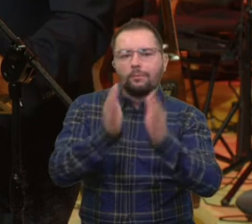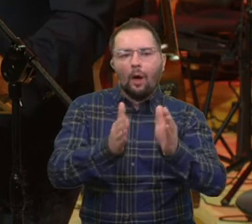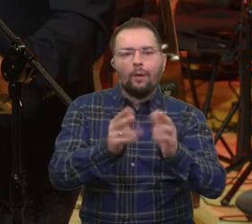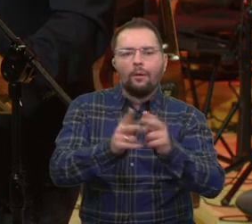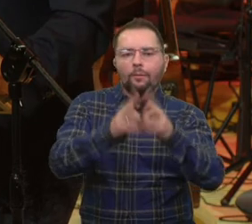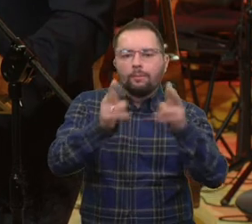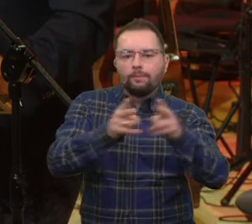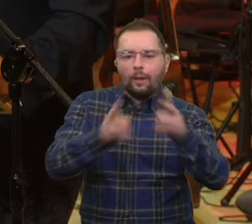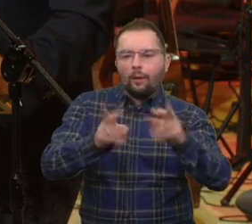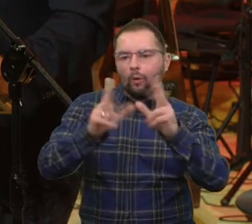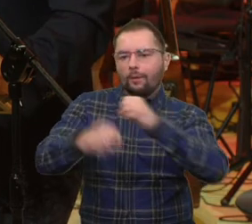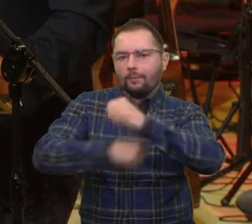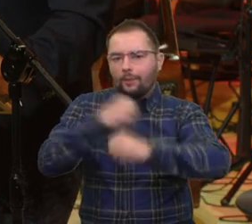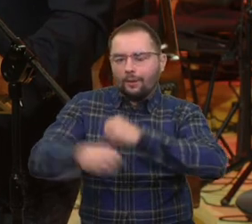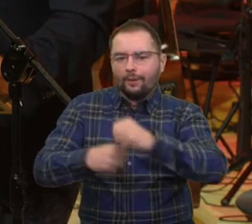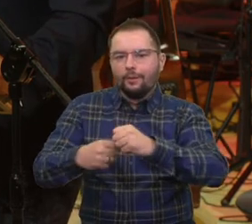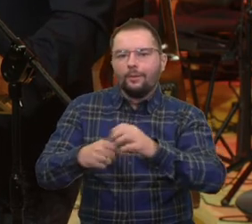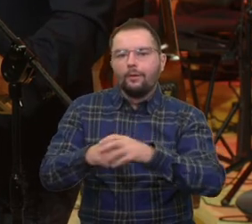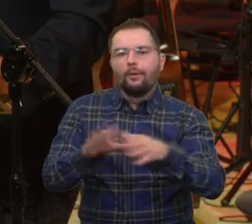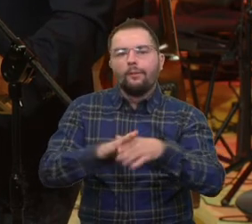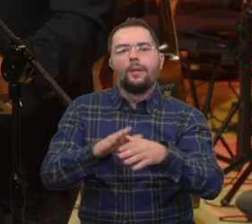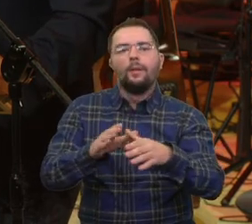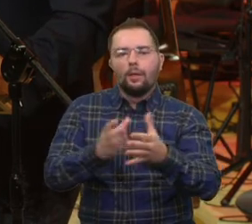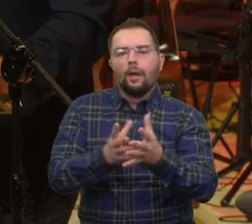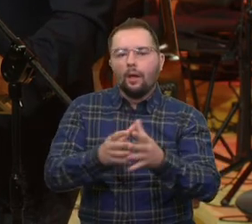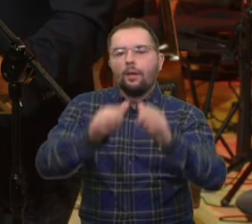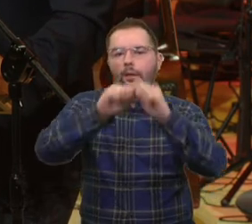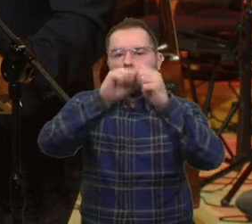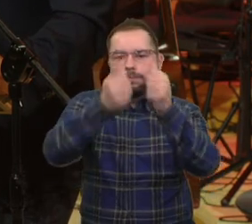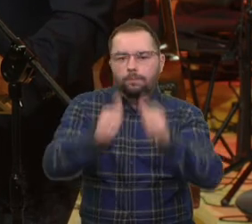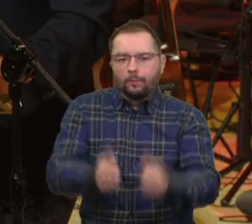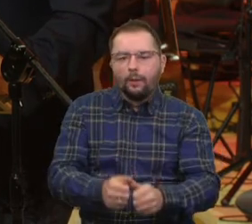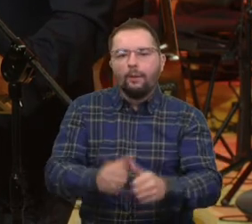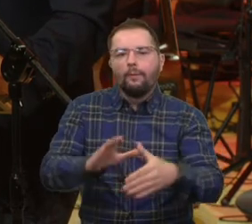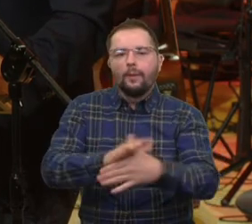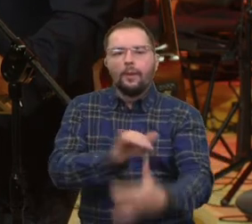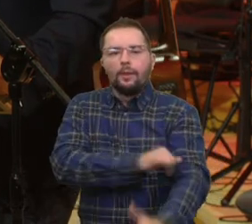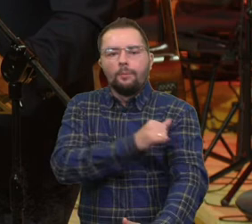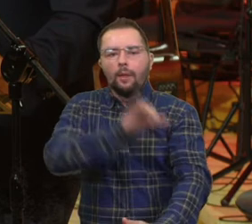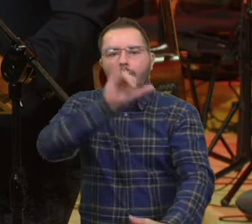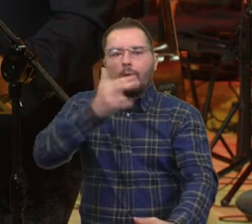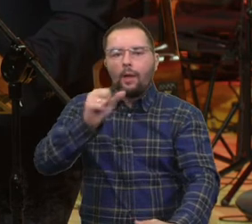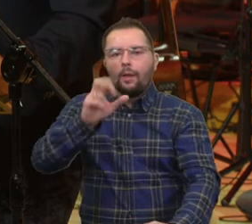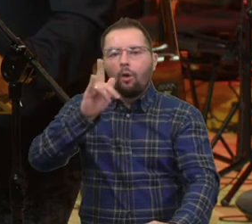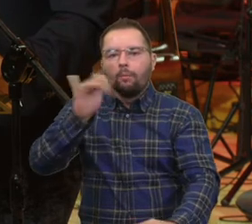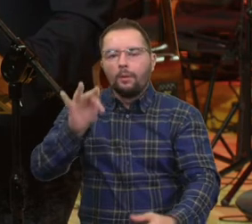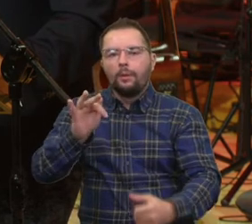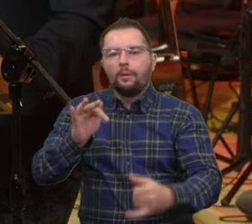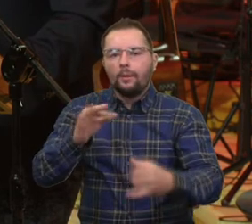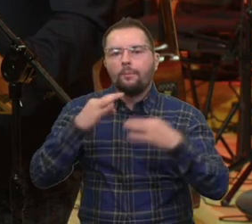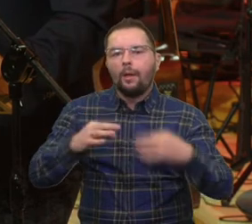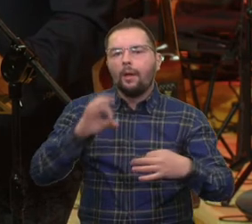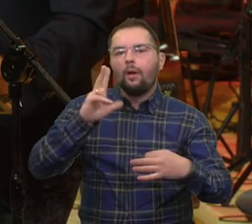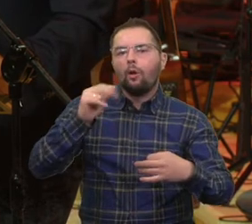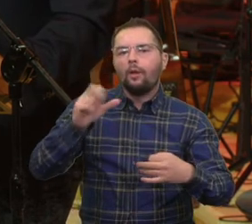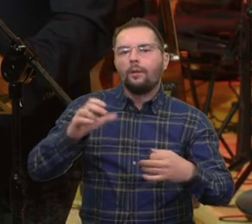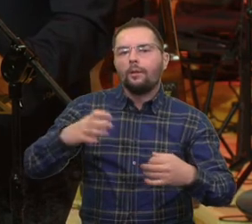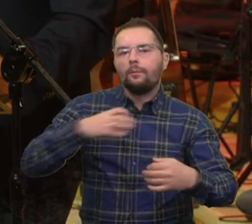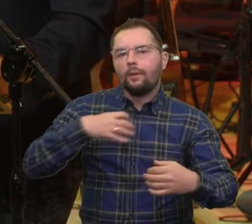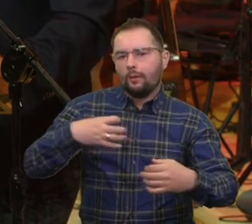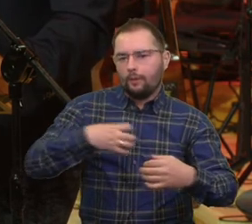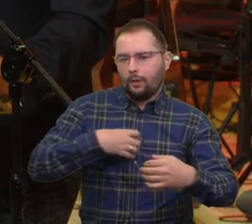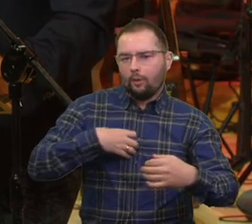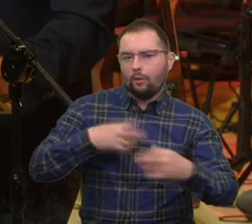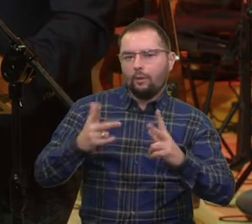kadencji. Statuetkę w imieniu marszałka Jana Olbrychta odbierze pani Anna Konarska, dyrektor biura Jana